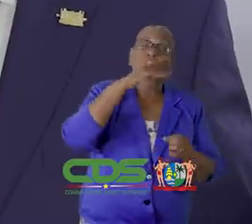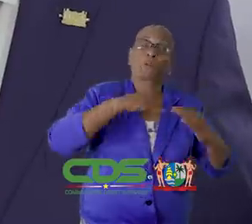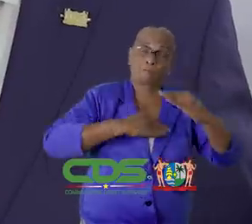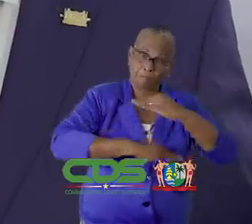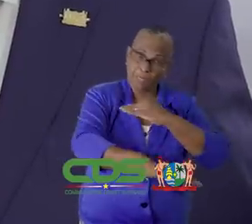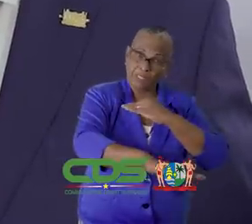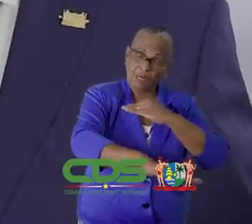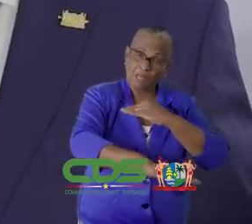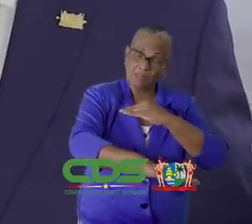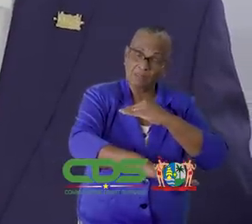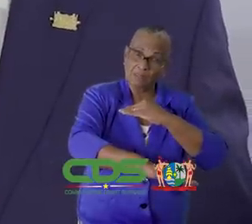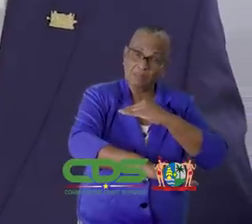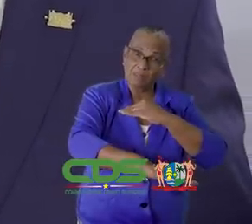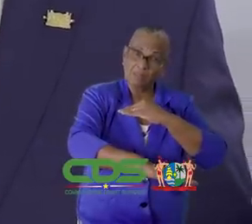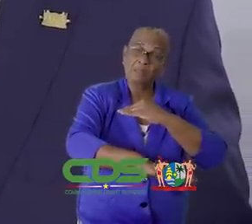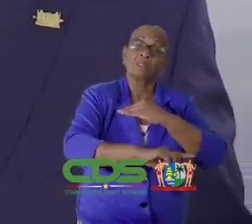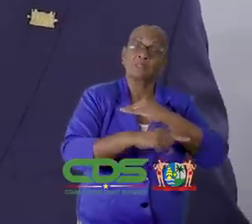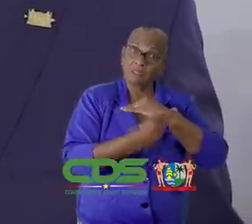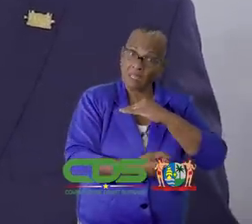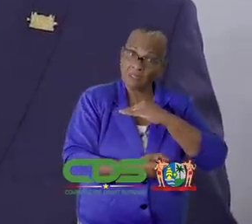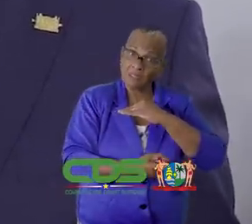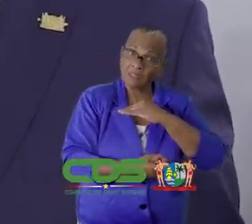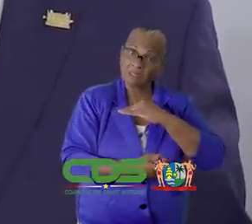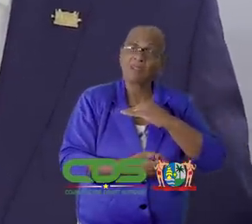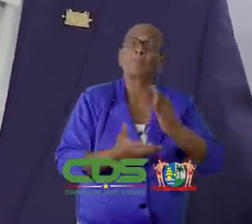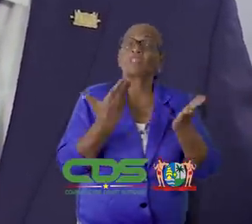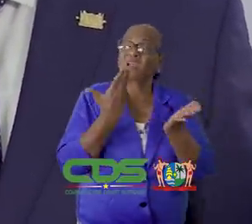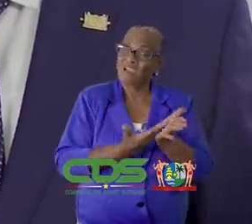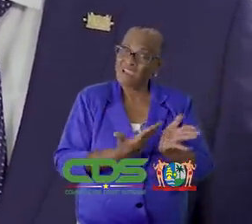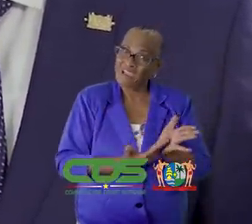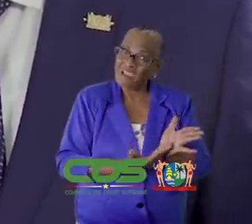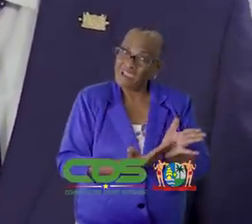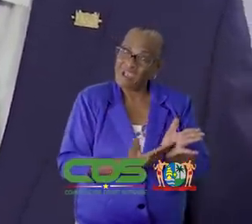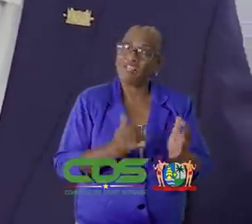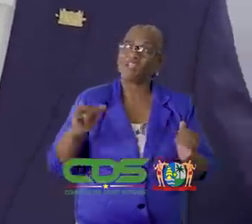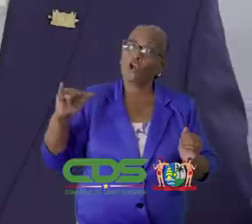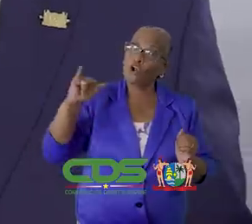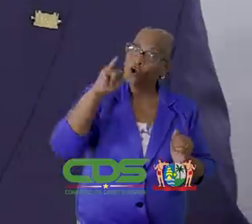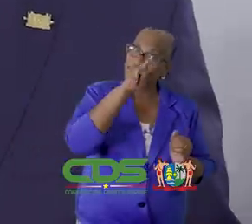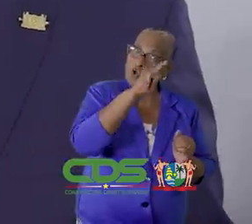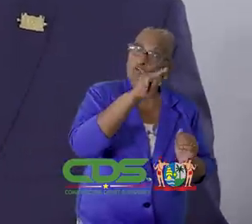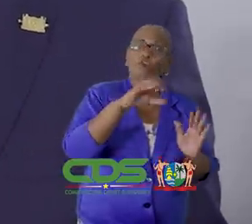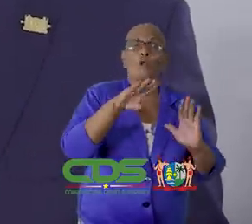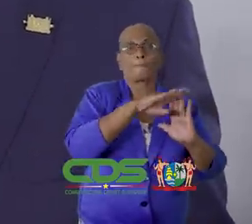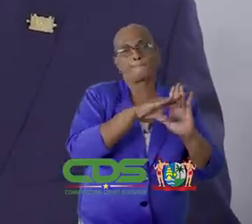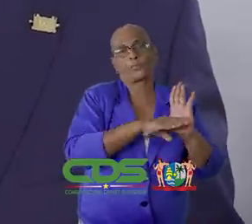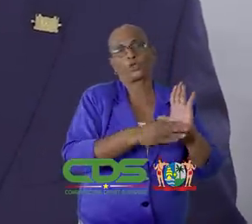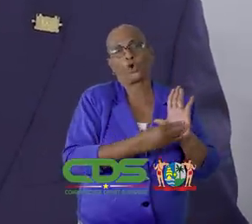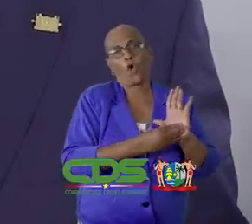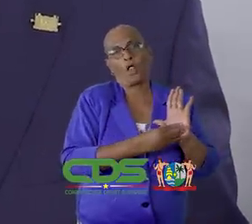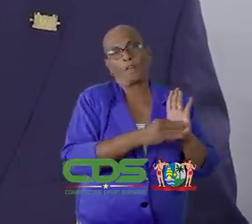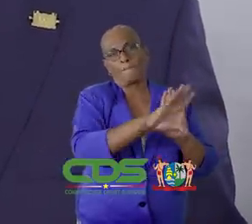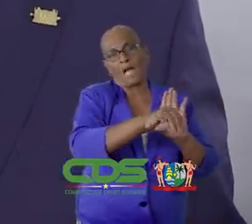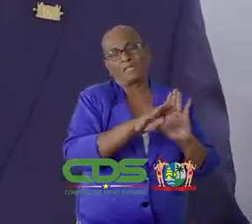naar het binnenland worden slechts ondernomen onder naleving van de geldende luchtvaartprotocollen.